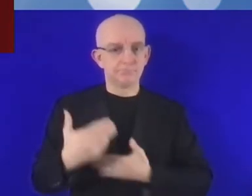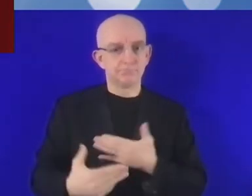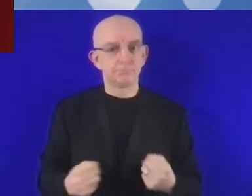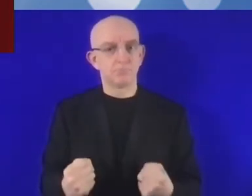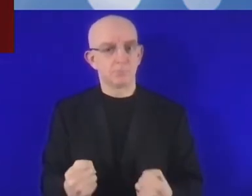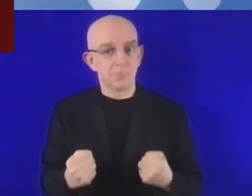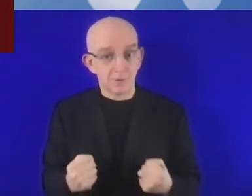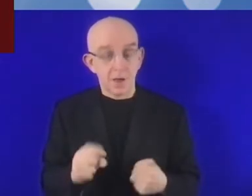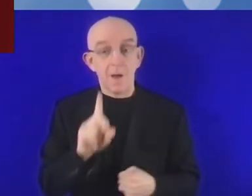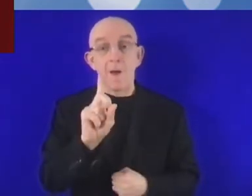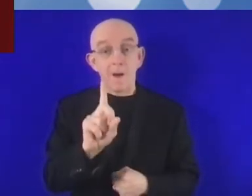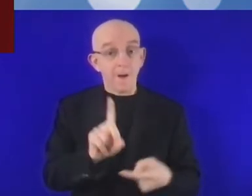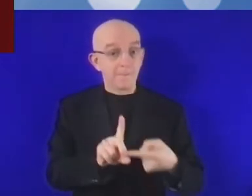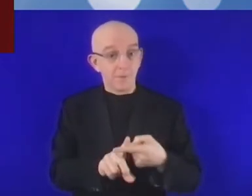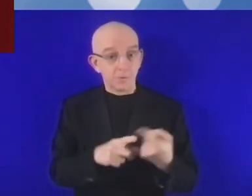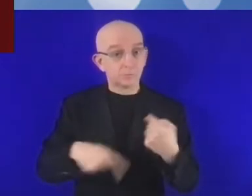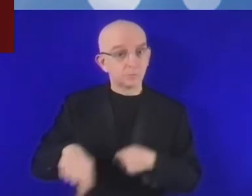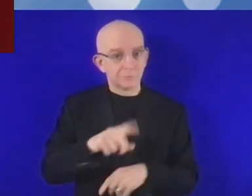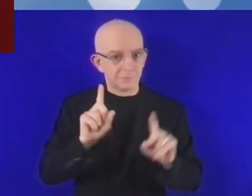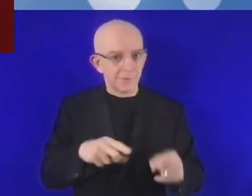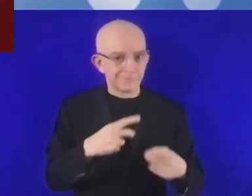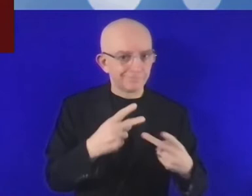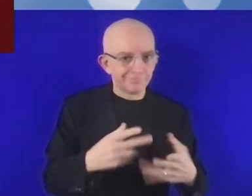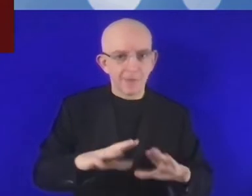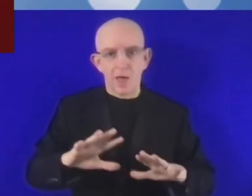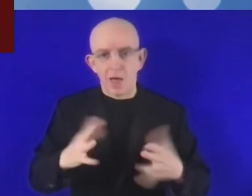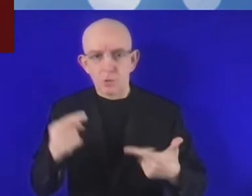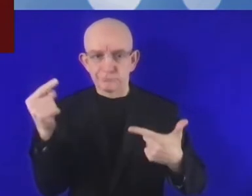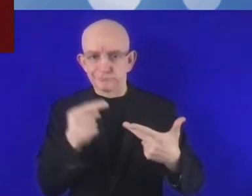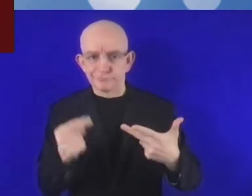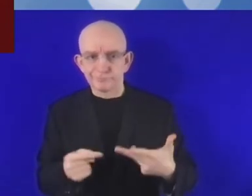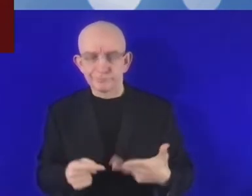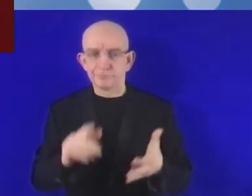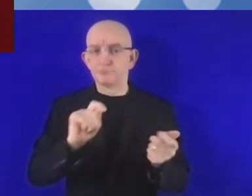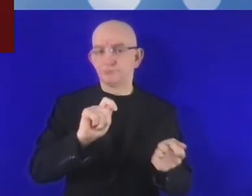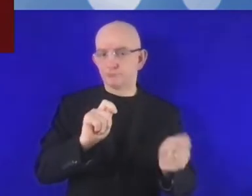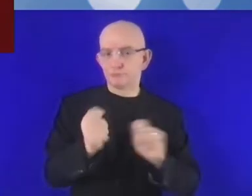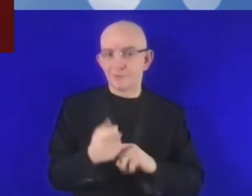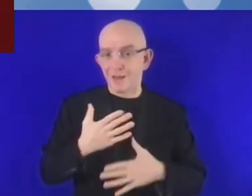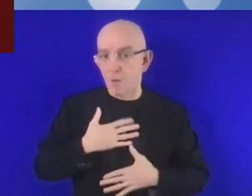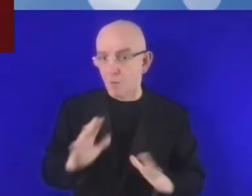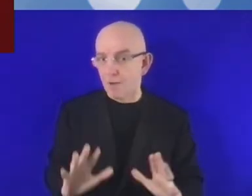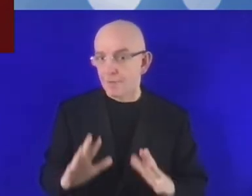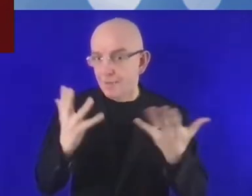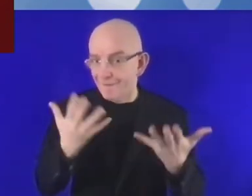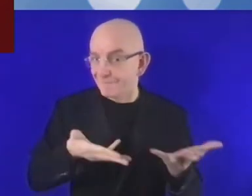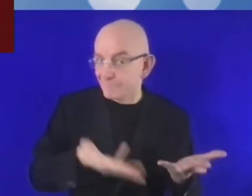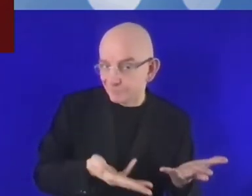وطيلة الوقت يجب علينا أن نجيب على سؤال مهم: كيف تكون الرقمنة